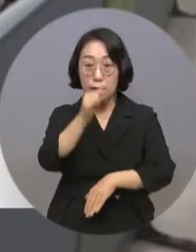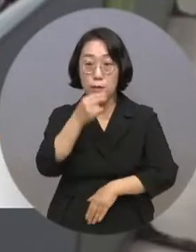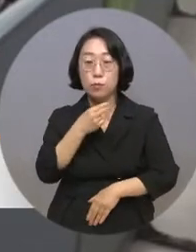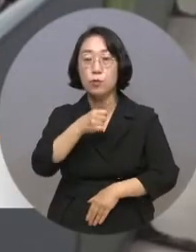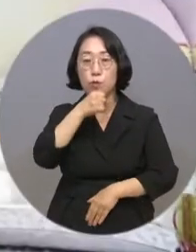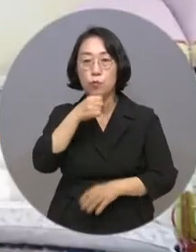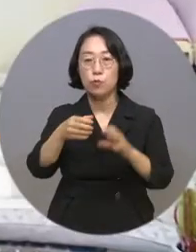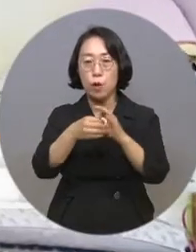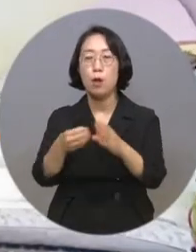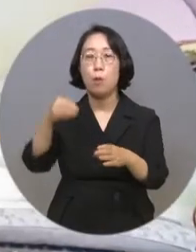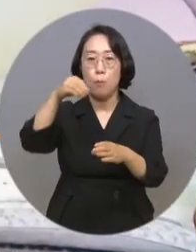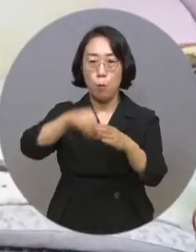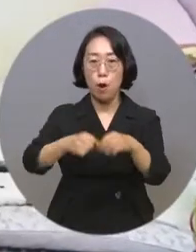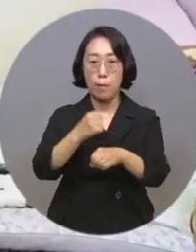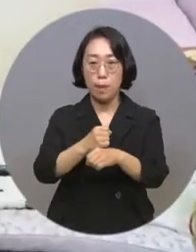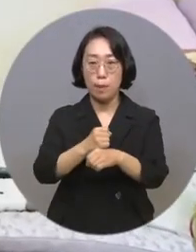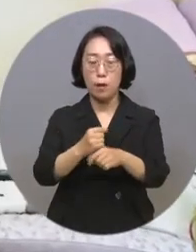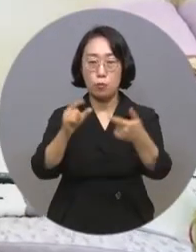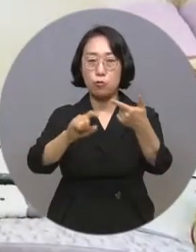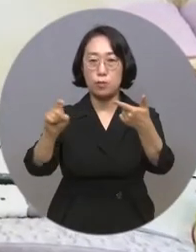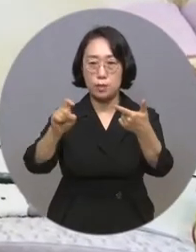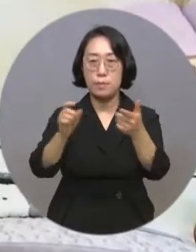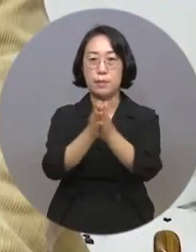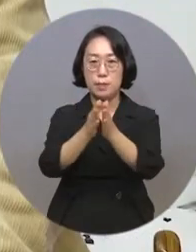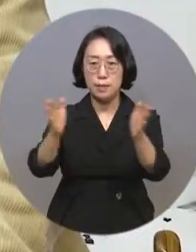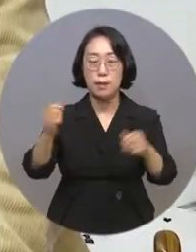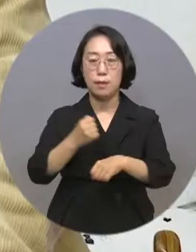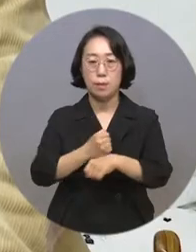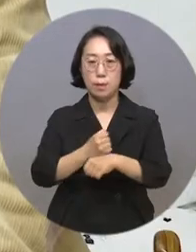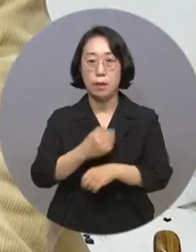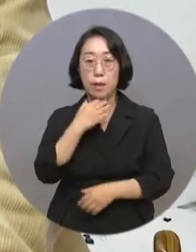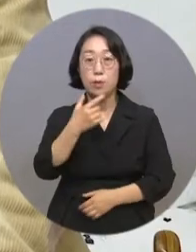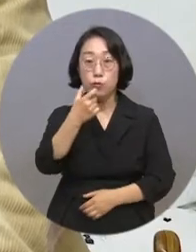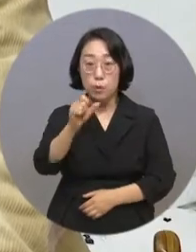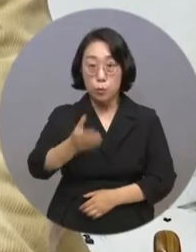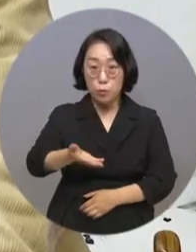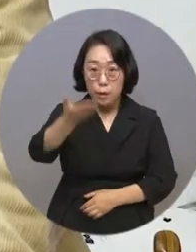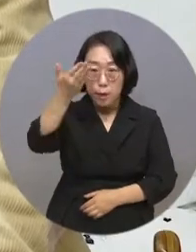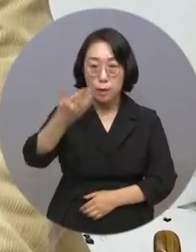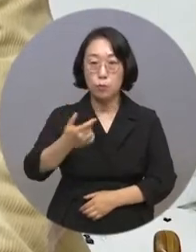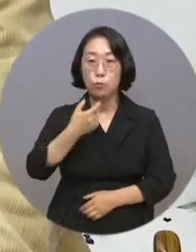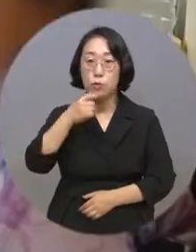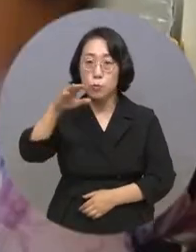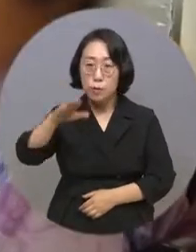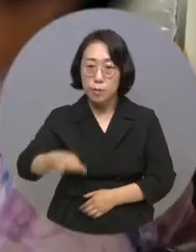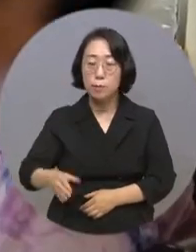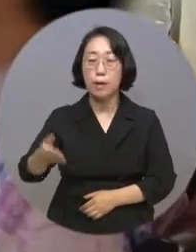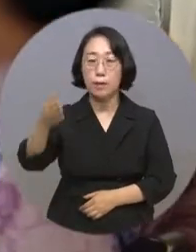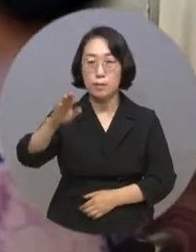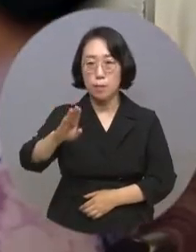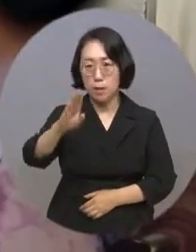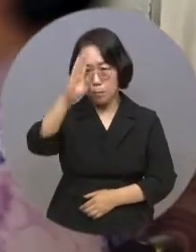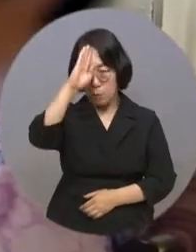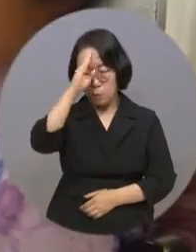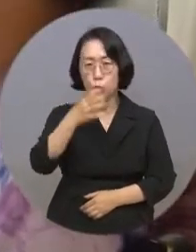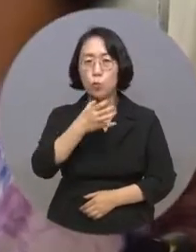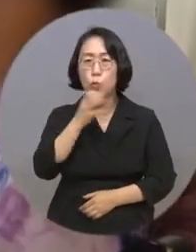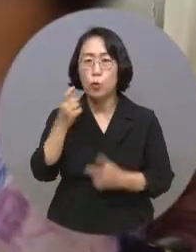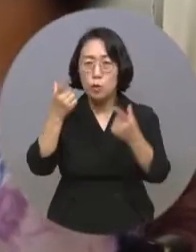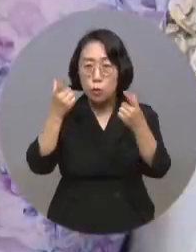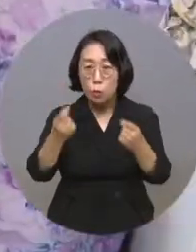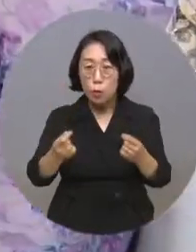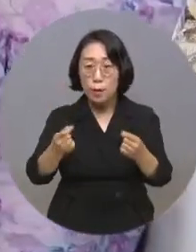밝혔습니다. 장기 요양기관은 65세 이상 노인이나 65세 미만으로 노인성 질병을 가진